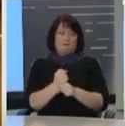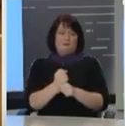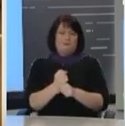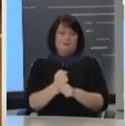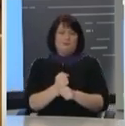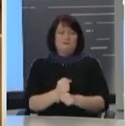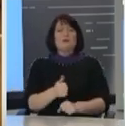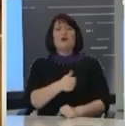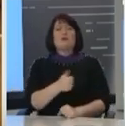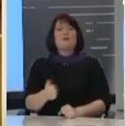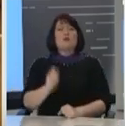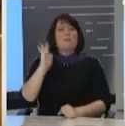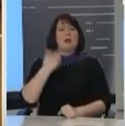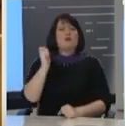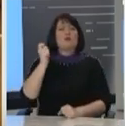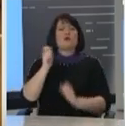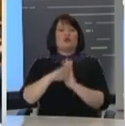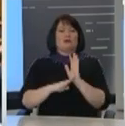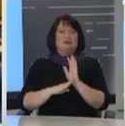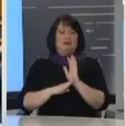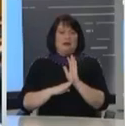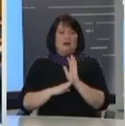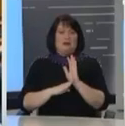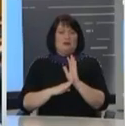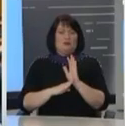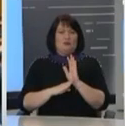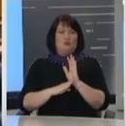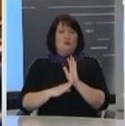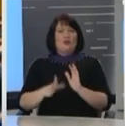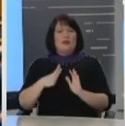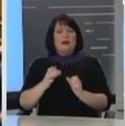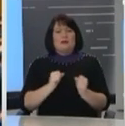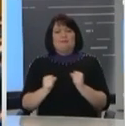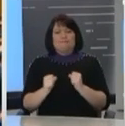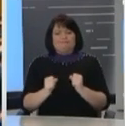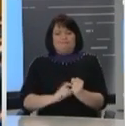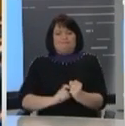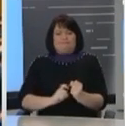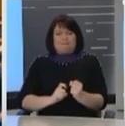Δεν είναι όμως μόνο το παλιό πολιτικό σύστημα που διακατέχεται από εκνευρισμό και από αμηχανία.